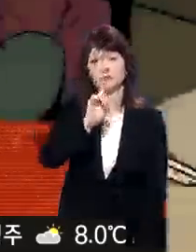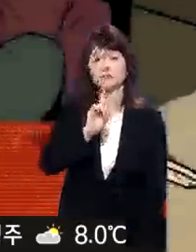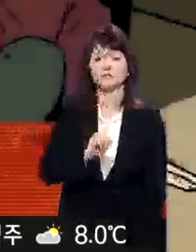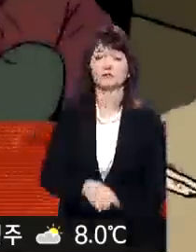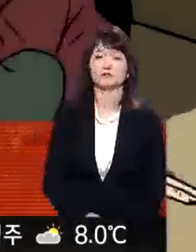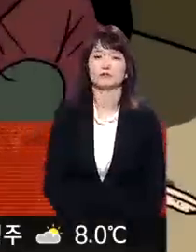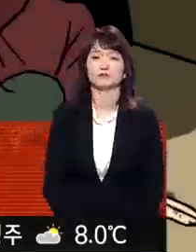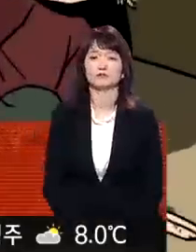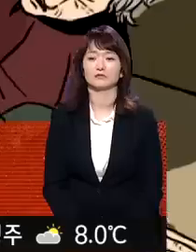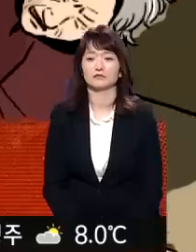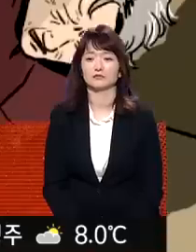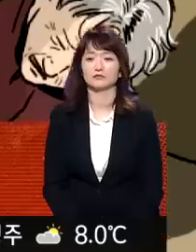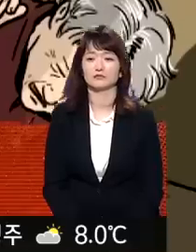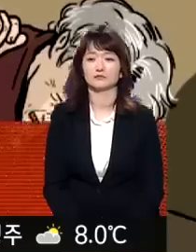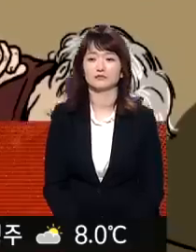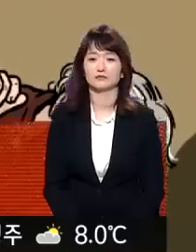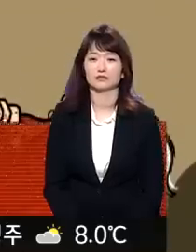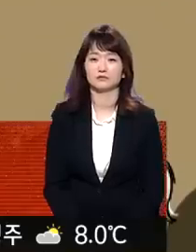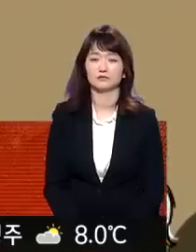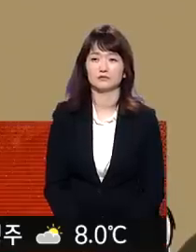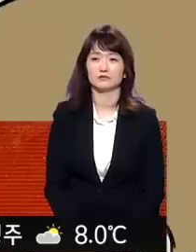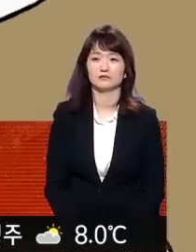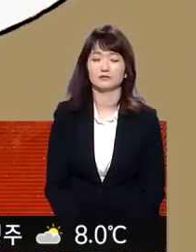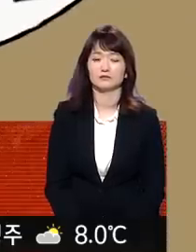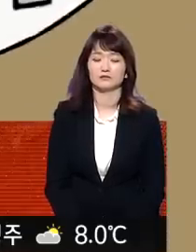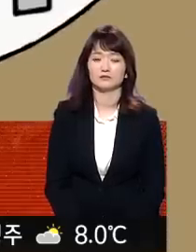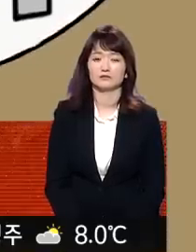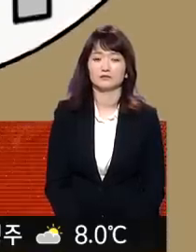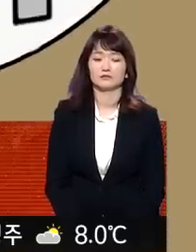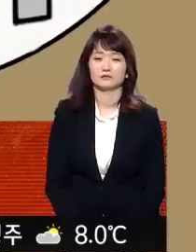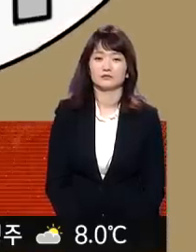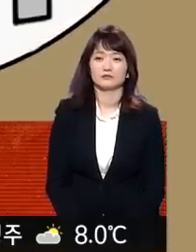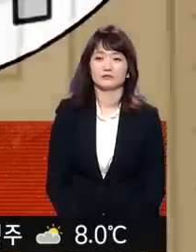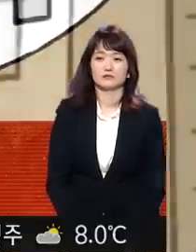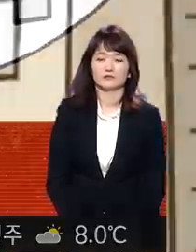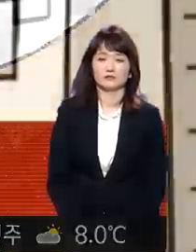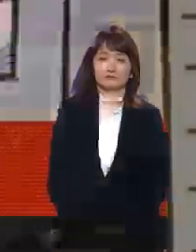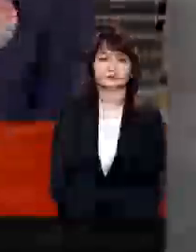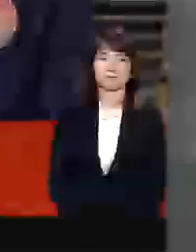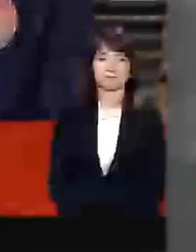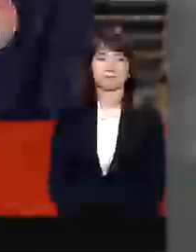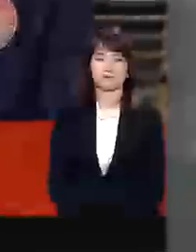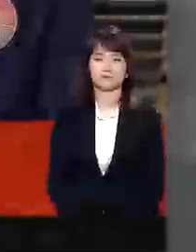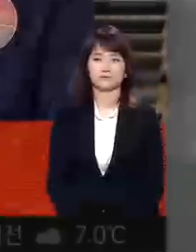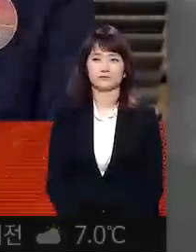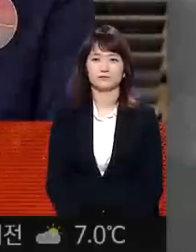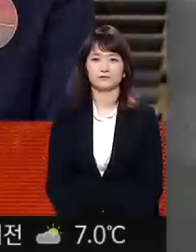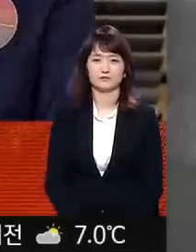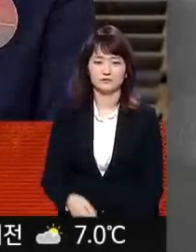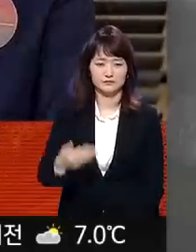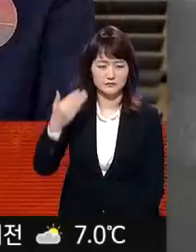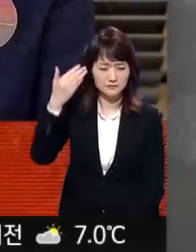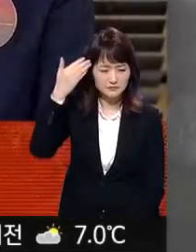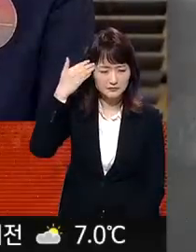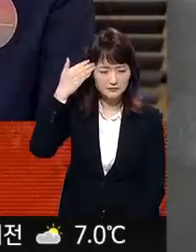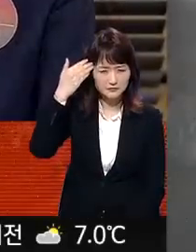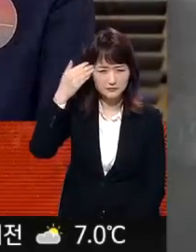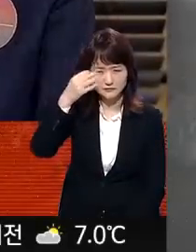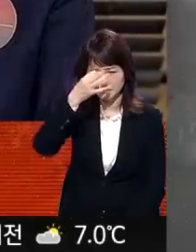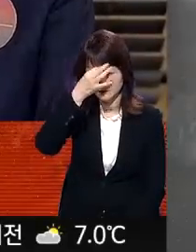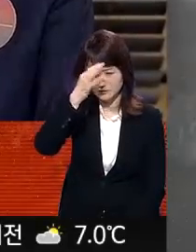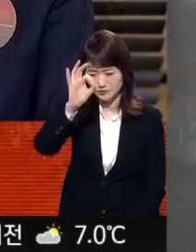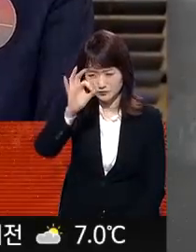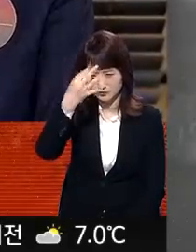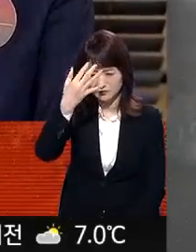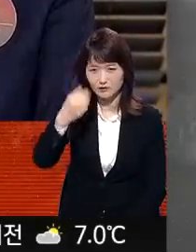아까도 말씀드렸다시피 너무 지능적이에요. 진짜 세제로 막 그 혈액을 팍팍 지우는 거